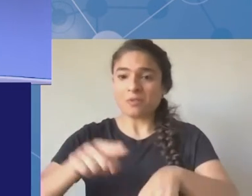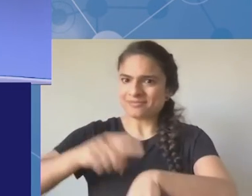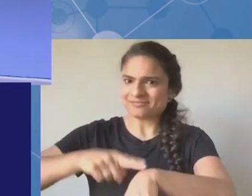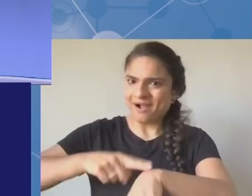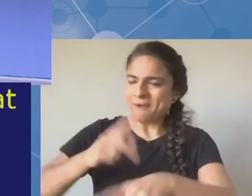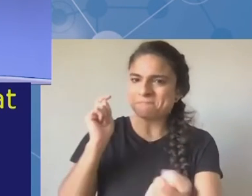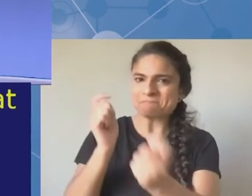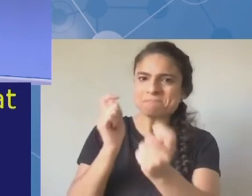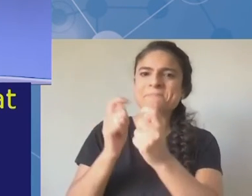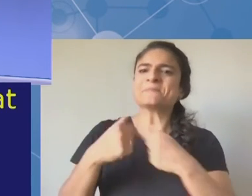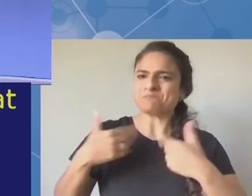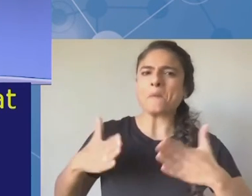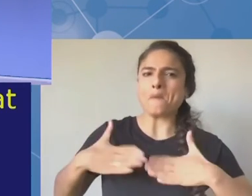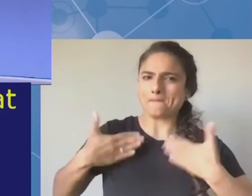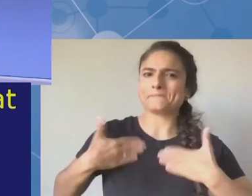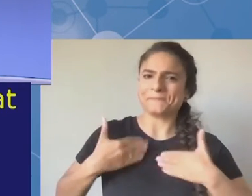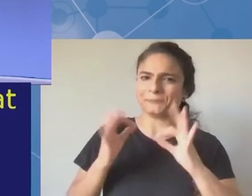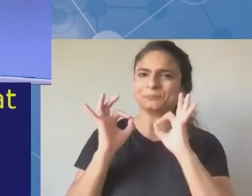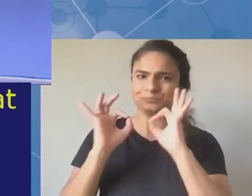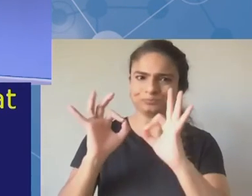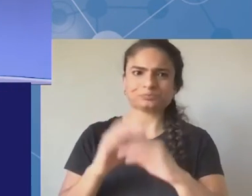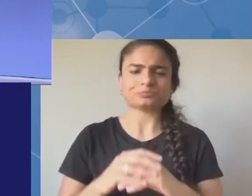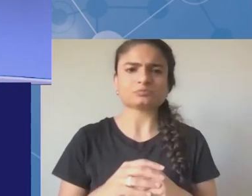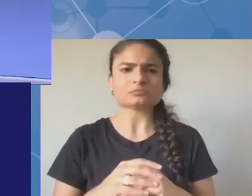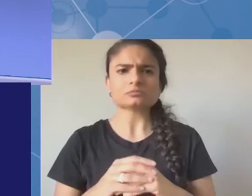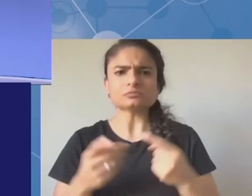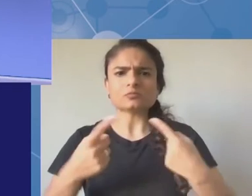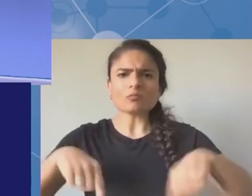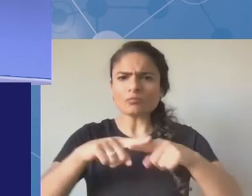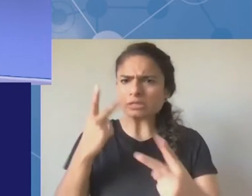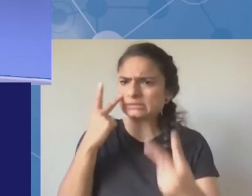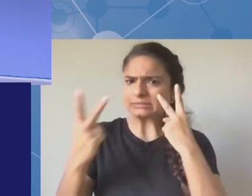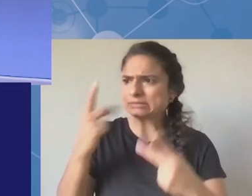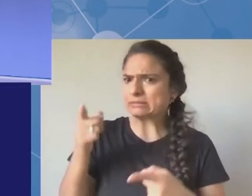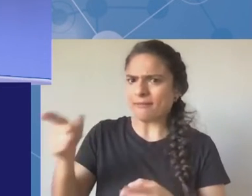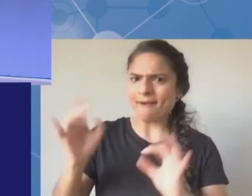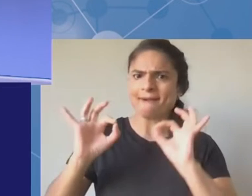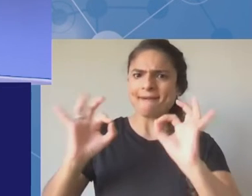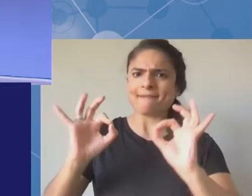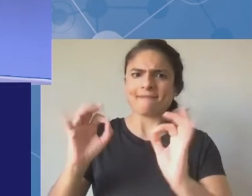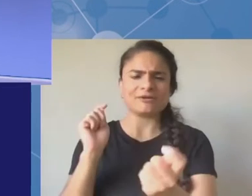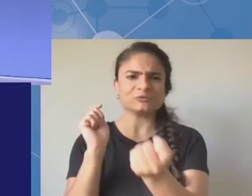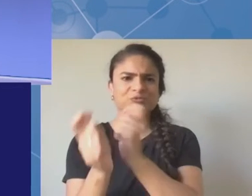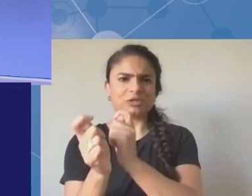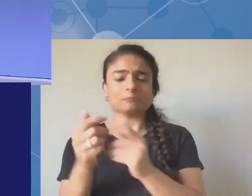роль во время цифровых саммитов. Сейчас голос